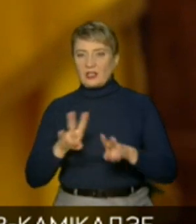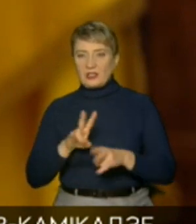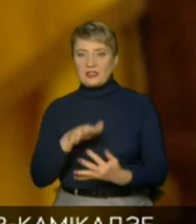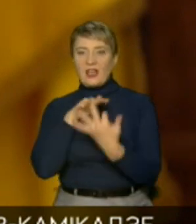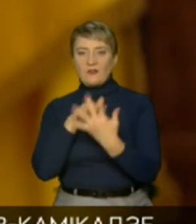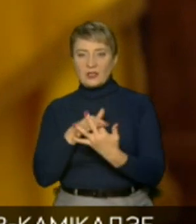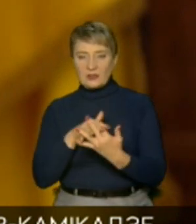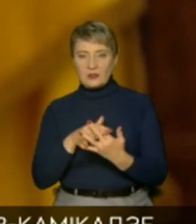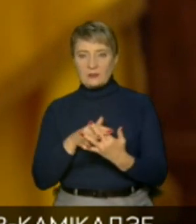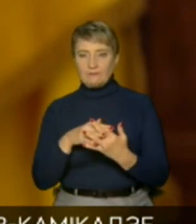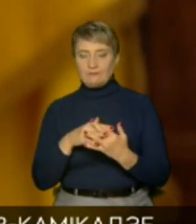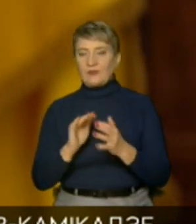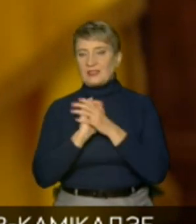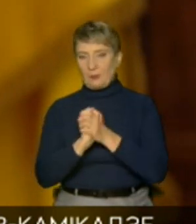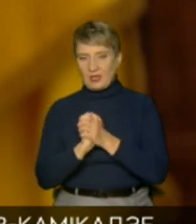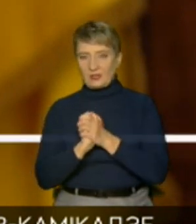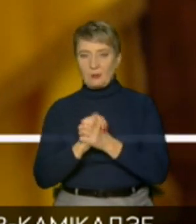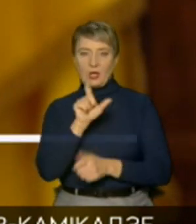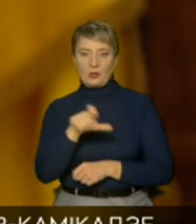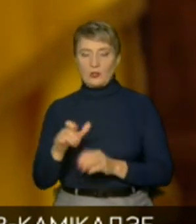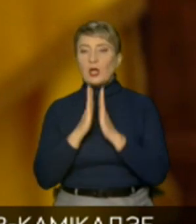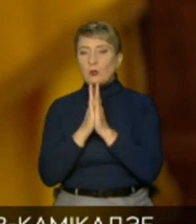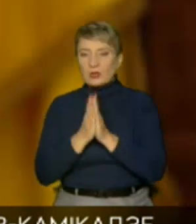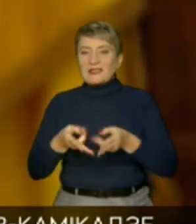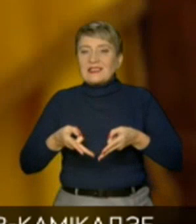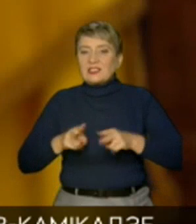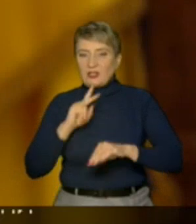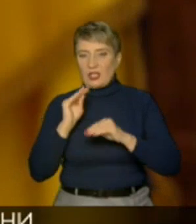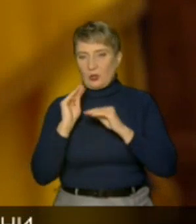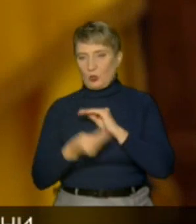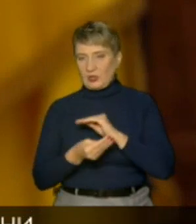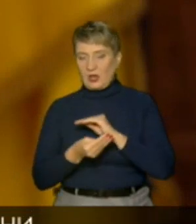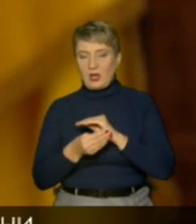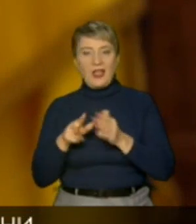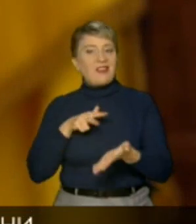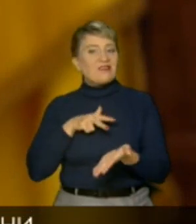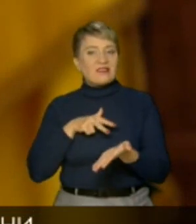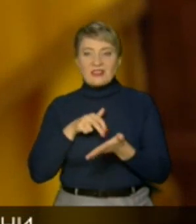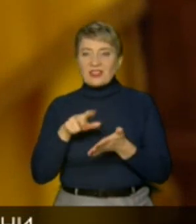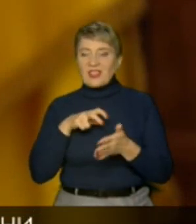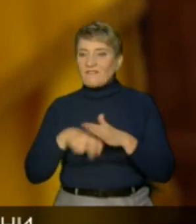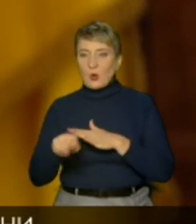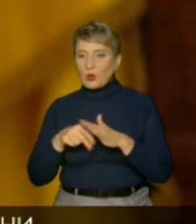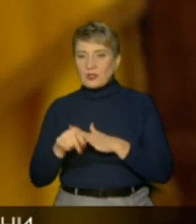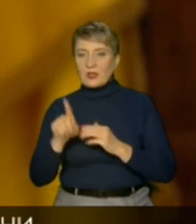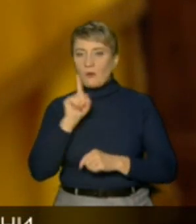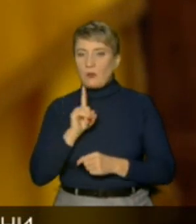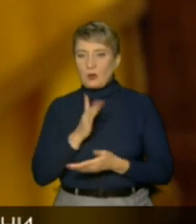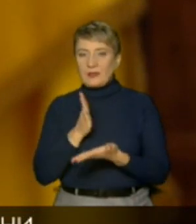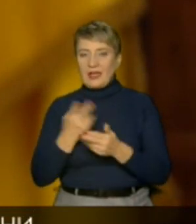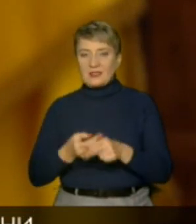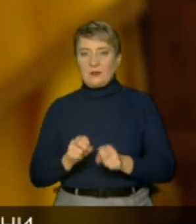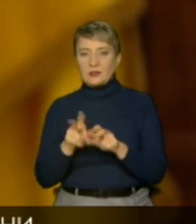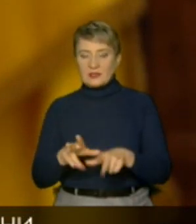мирними людьми. Будь ласка, залишайтеся в укриттях. Не виходьте, доки не мине небезпека. Набираємося